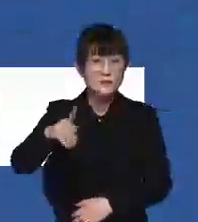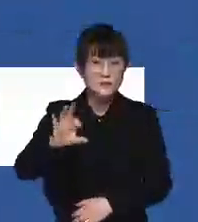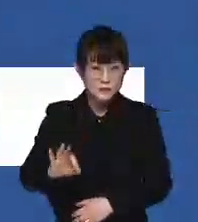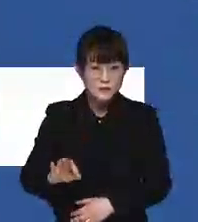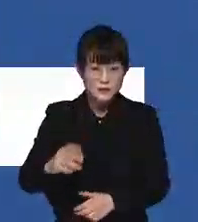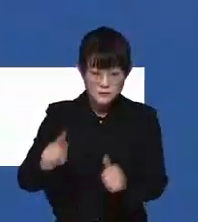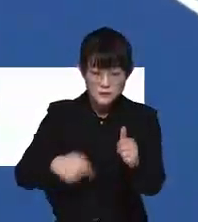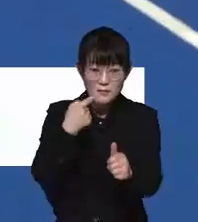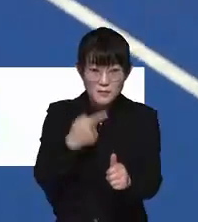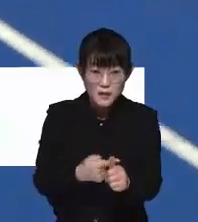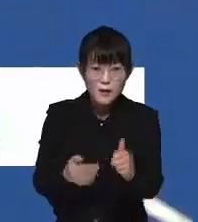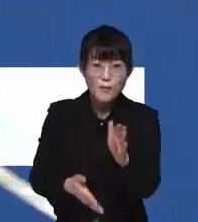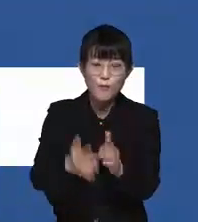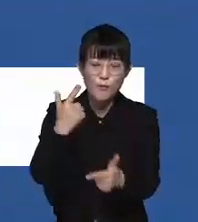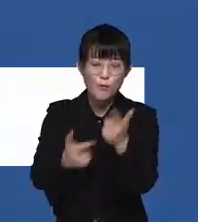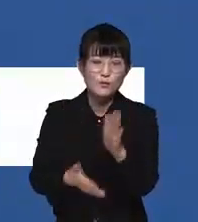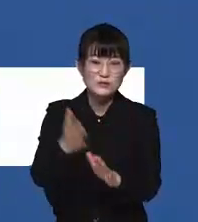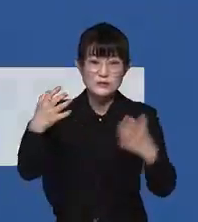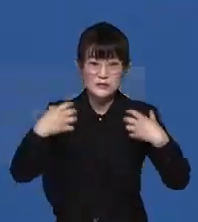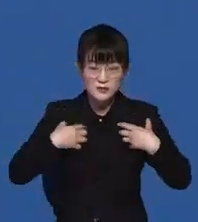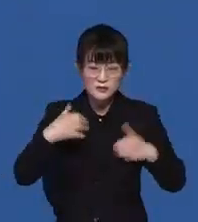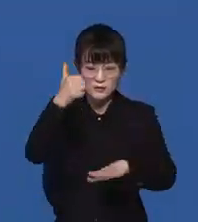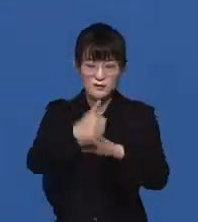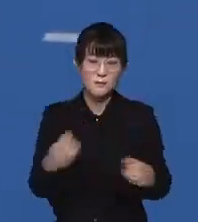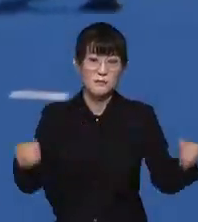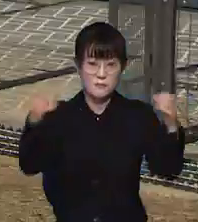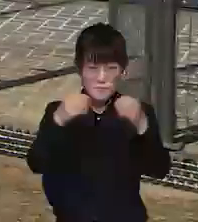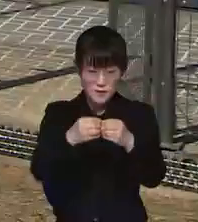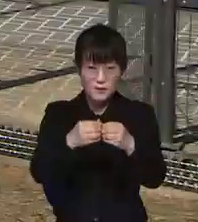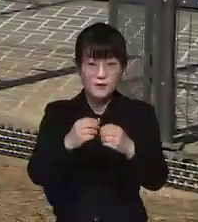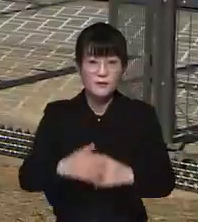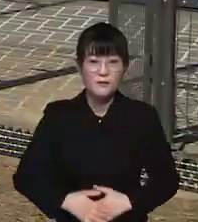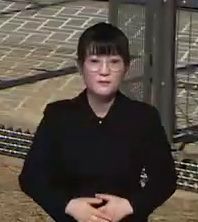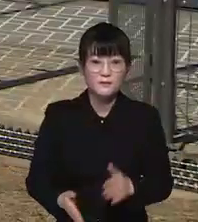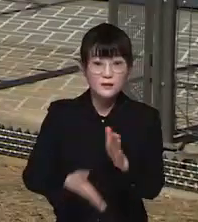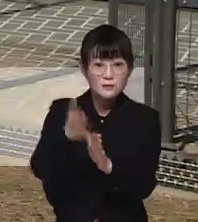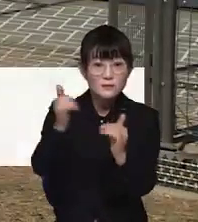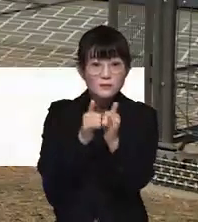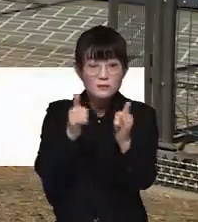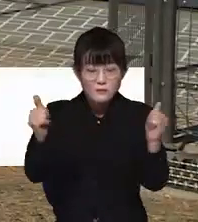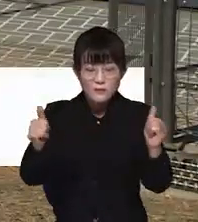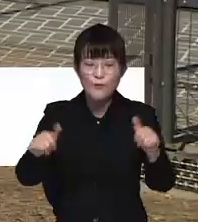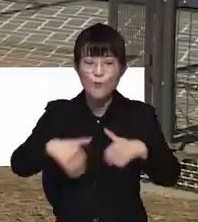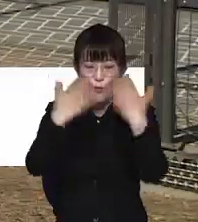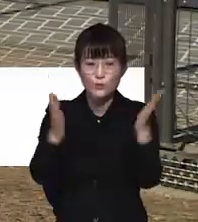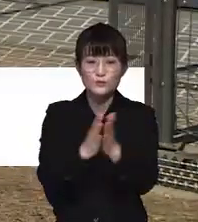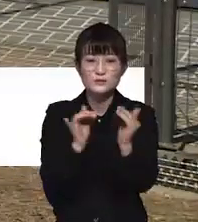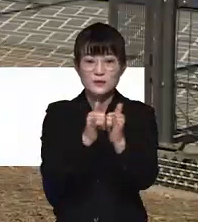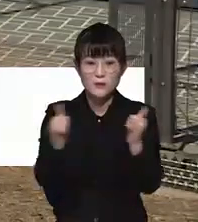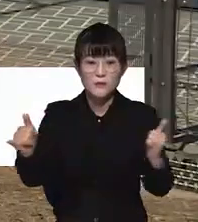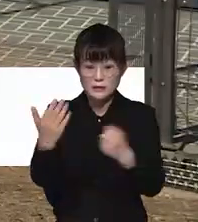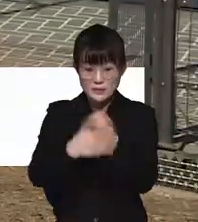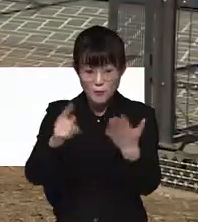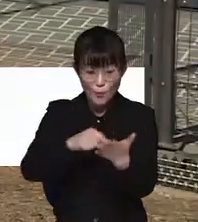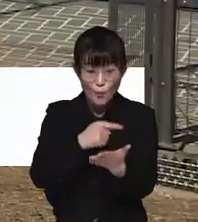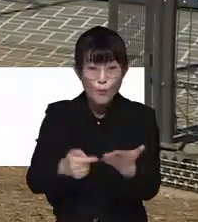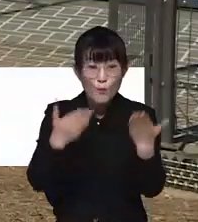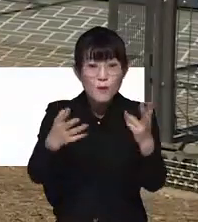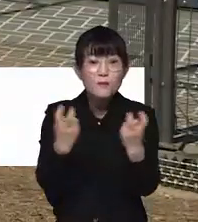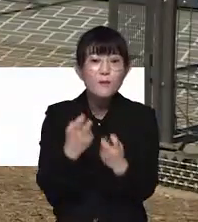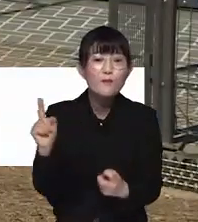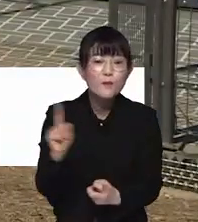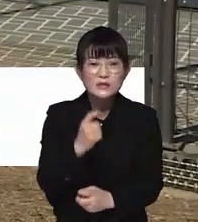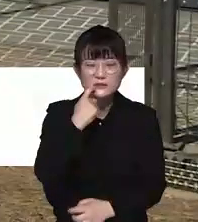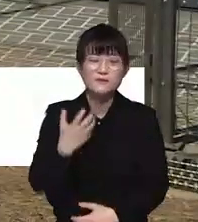목포시청은 결승에 올라 대회 2연패에 도전합니다. 시민들한테 이제 모든 분들한테 보답하는 길은 금메달밖에